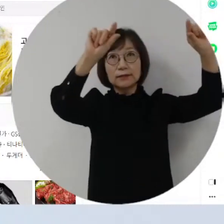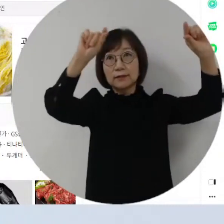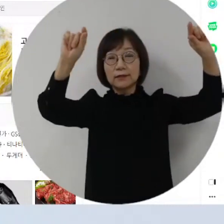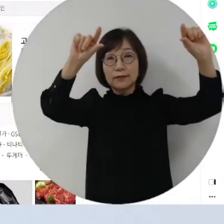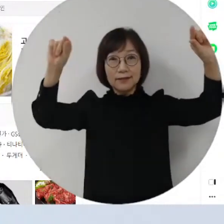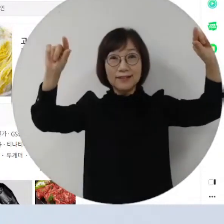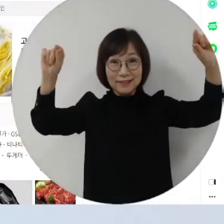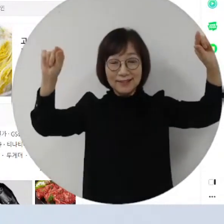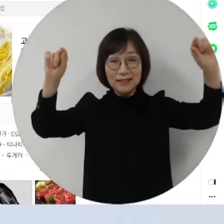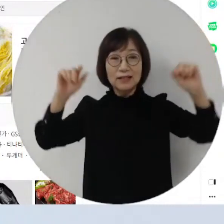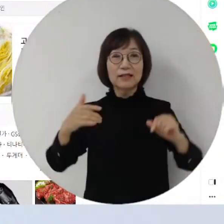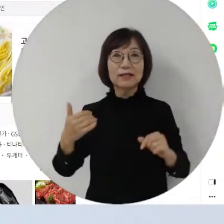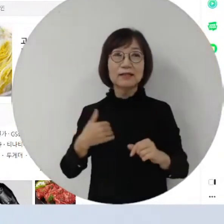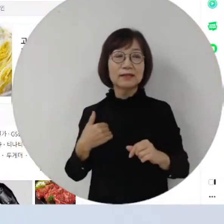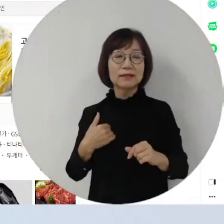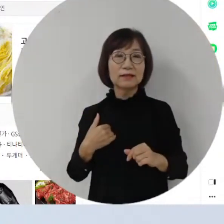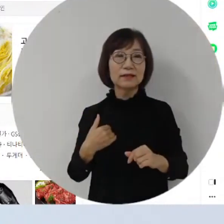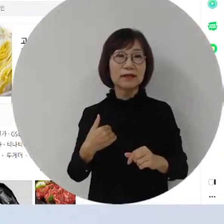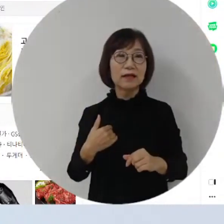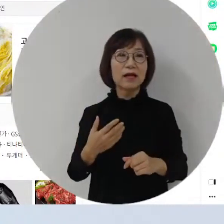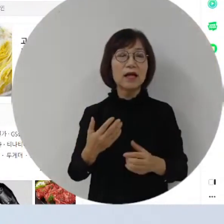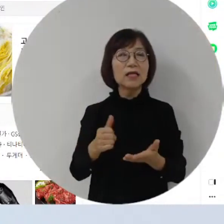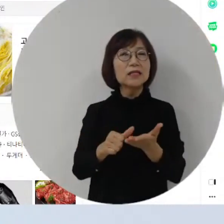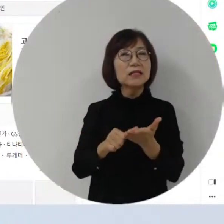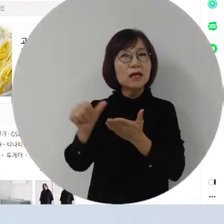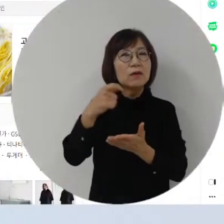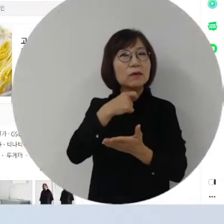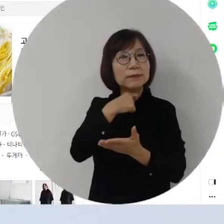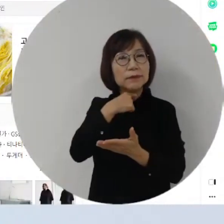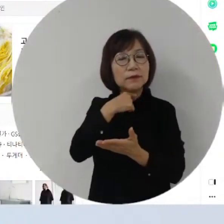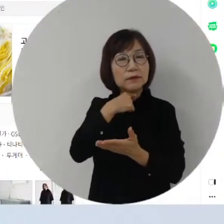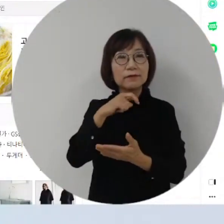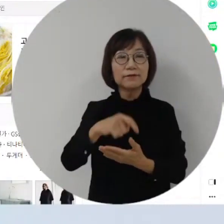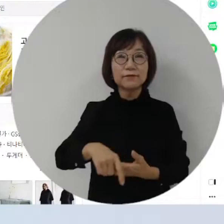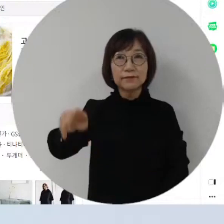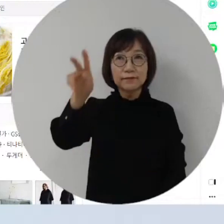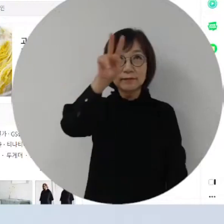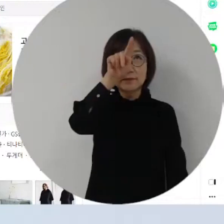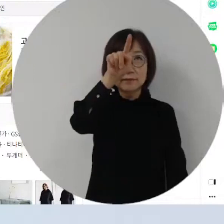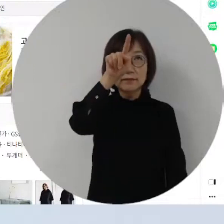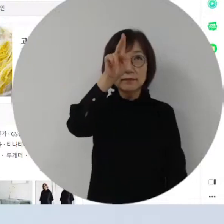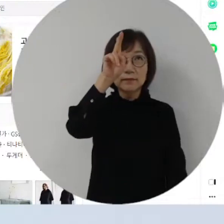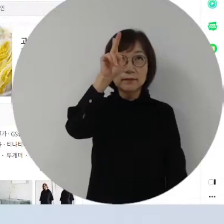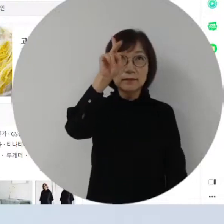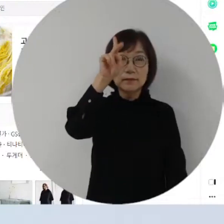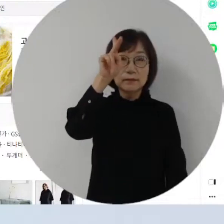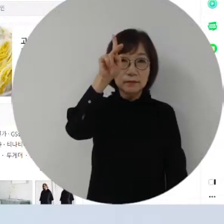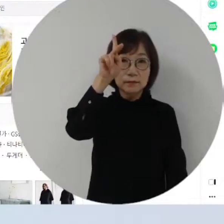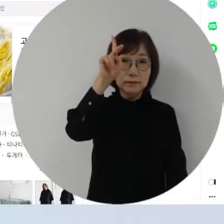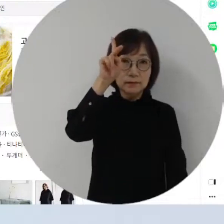요 사이트 아이콘에 마우스 오른쪽 버튼 눌러주고요.